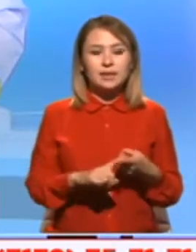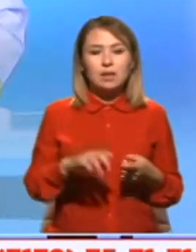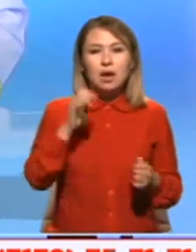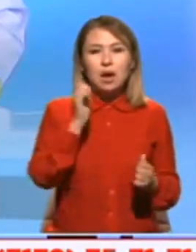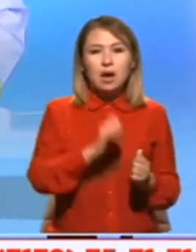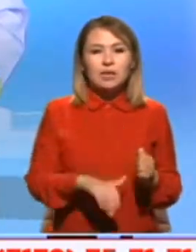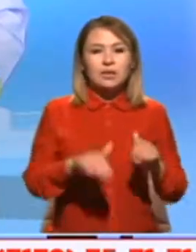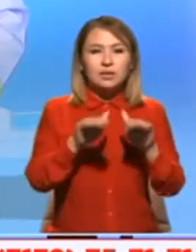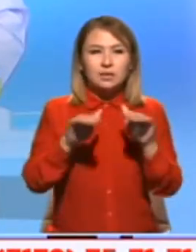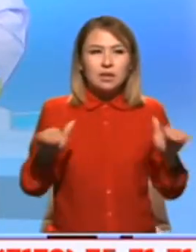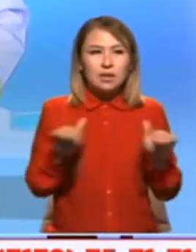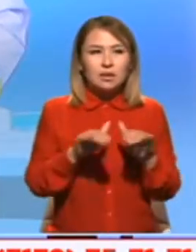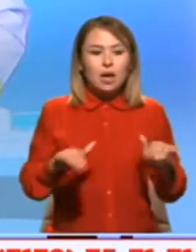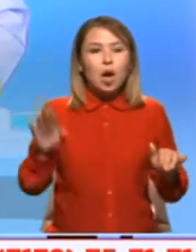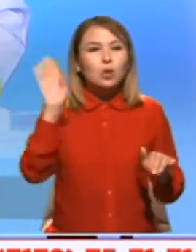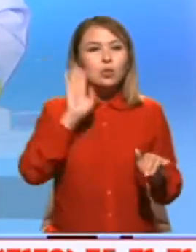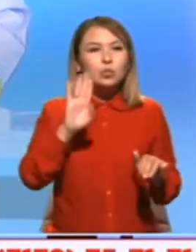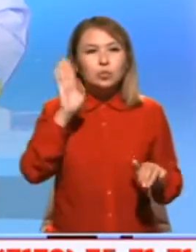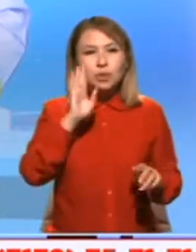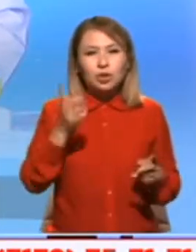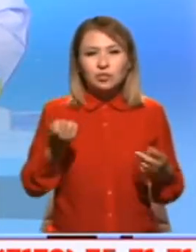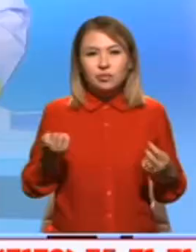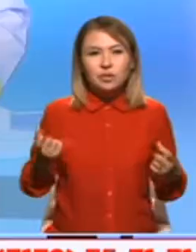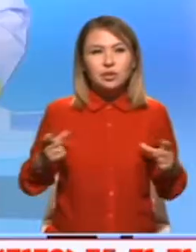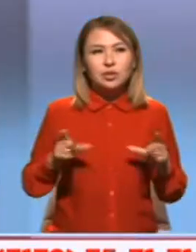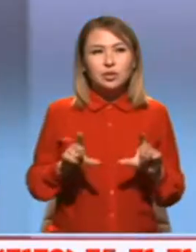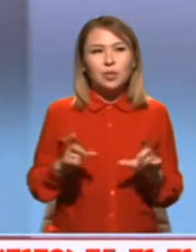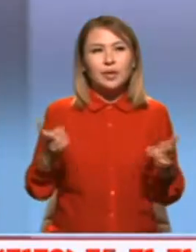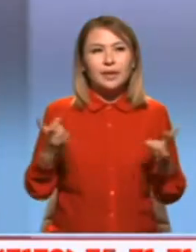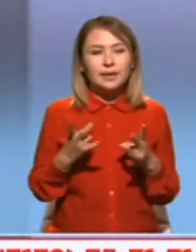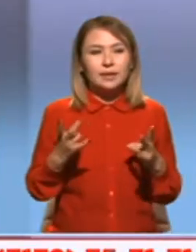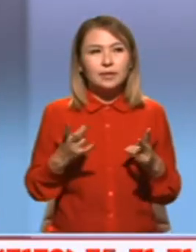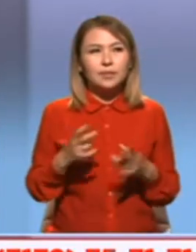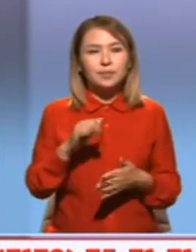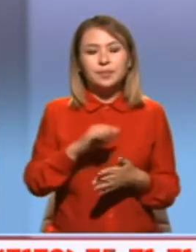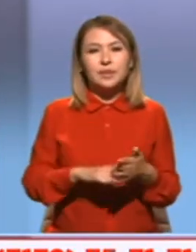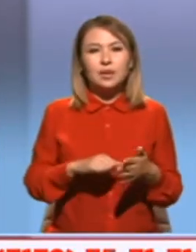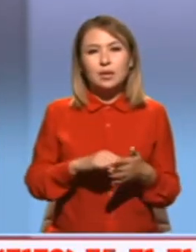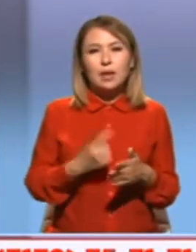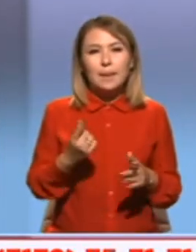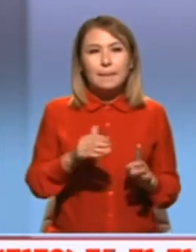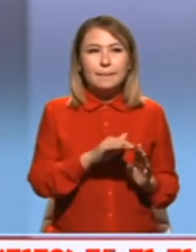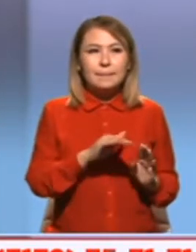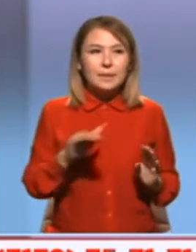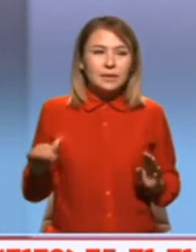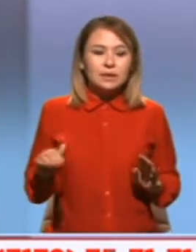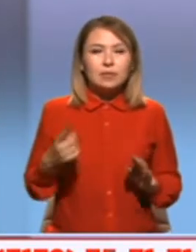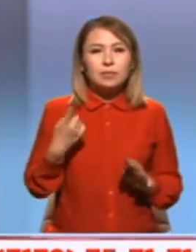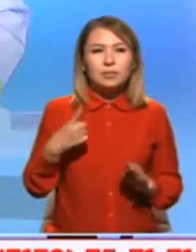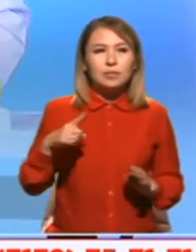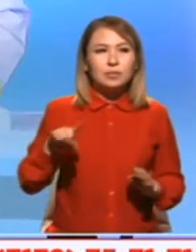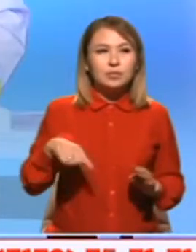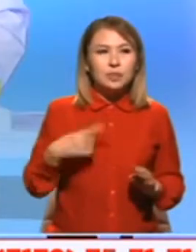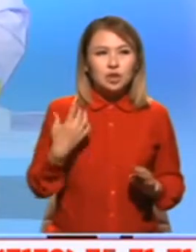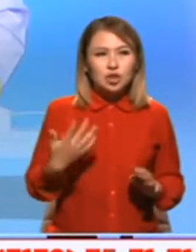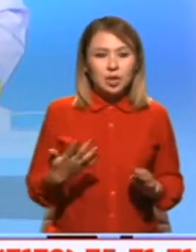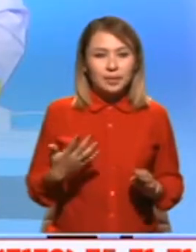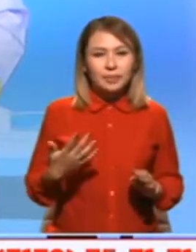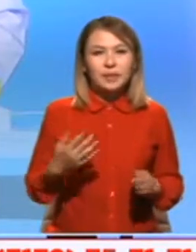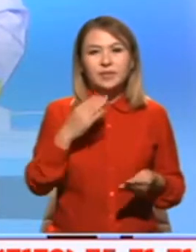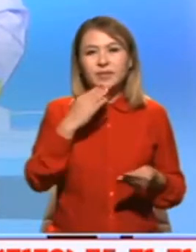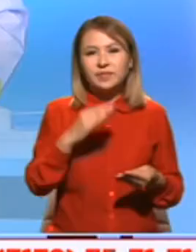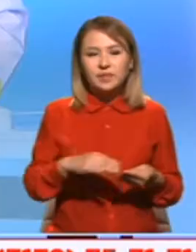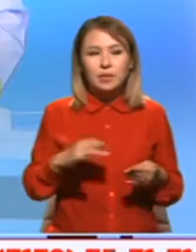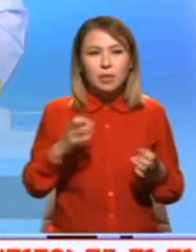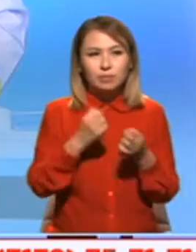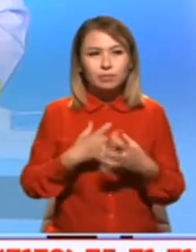стадиясына сәйкес бізде суды шектеп отыруымыз керек. Мысалы, бірінші стадияда біз суды барынша 1,5 қалыпта ұстаймыз, бірақ